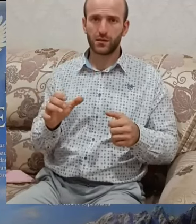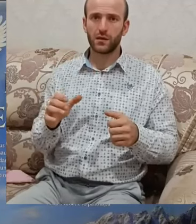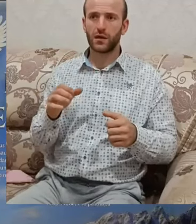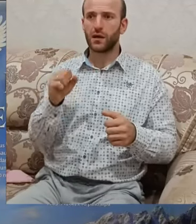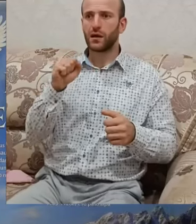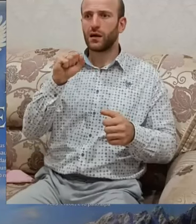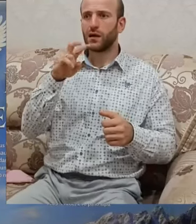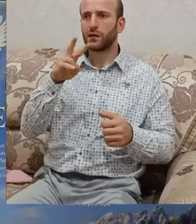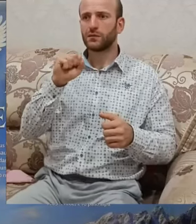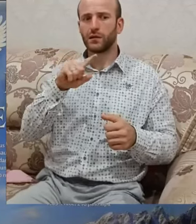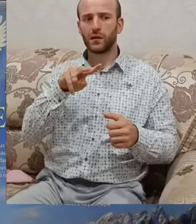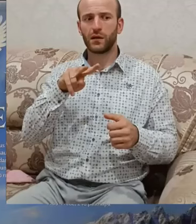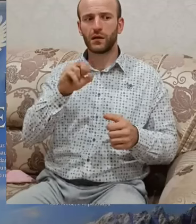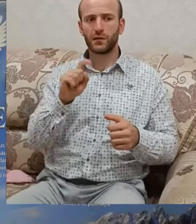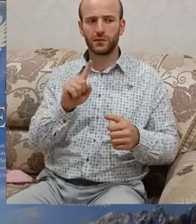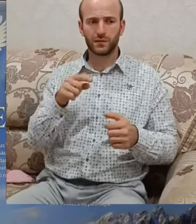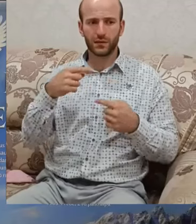analizų visokių,